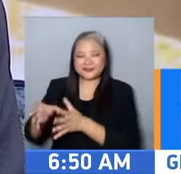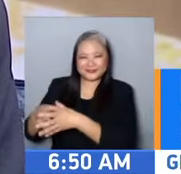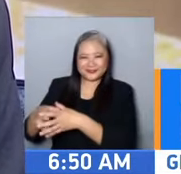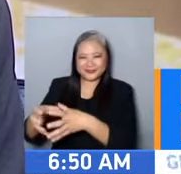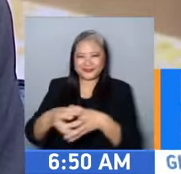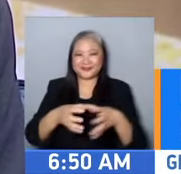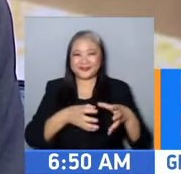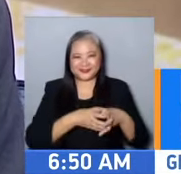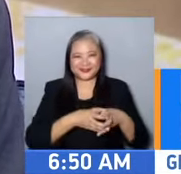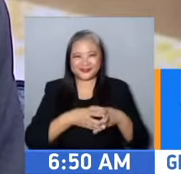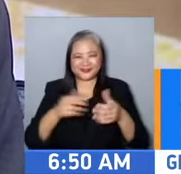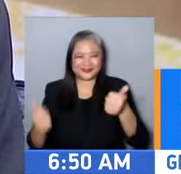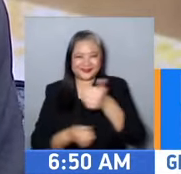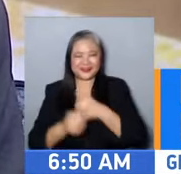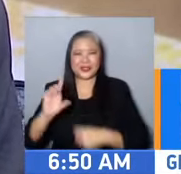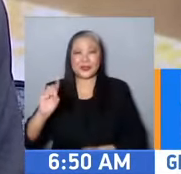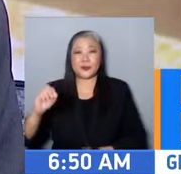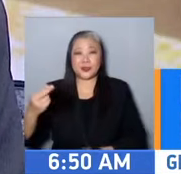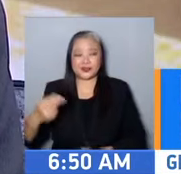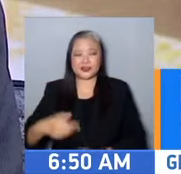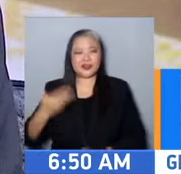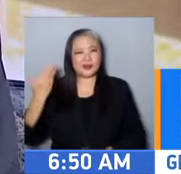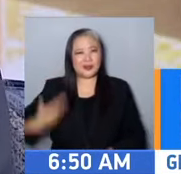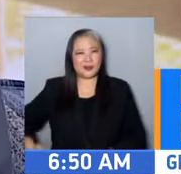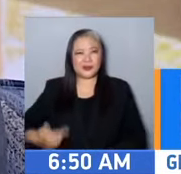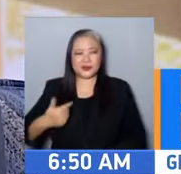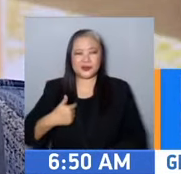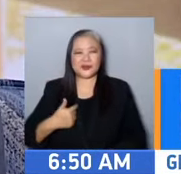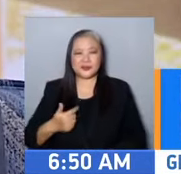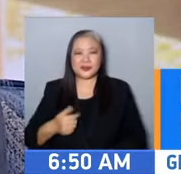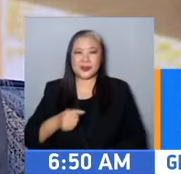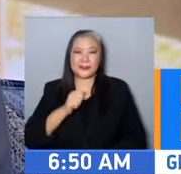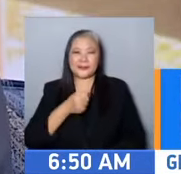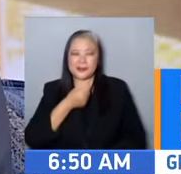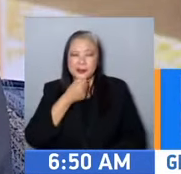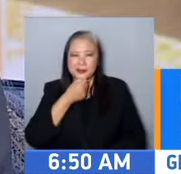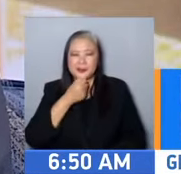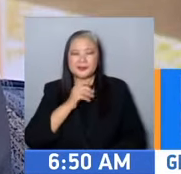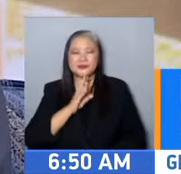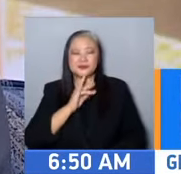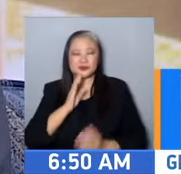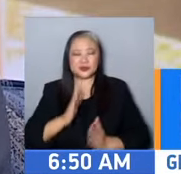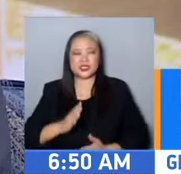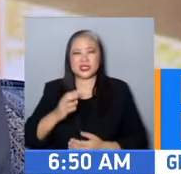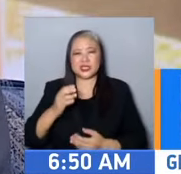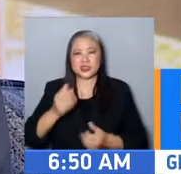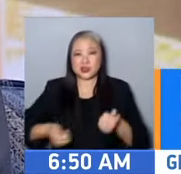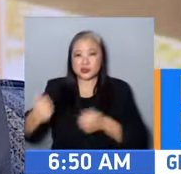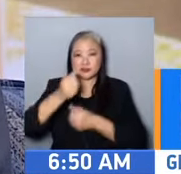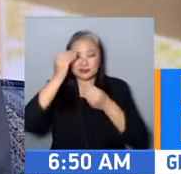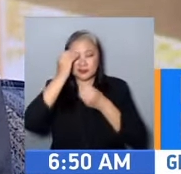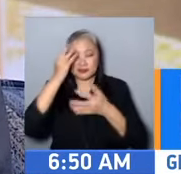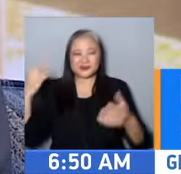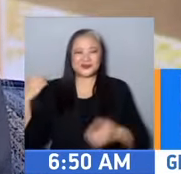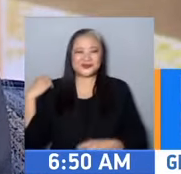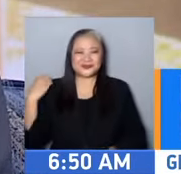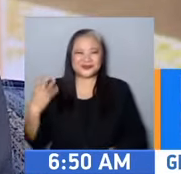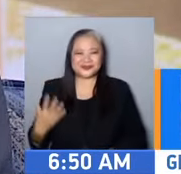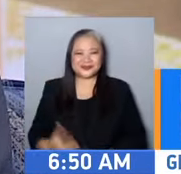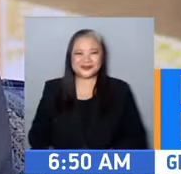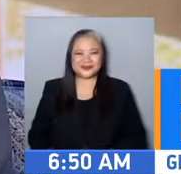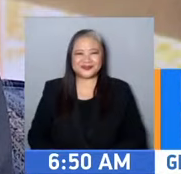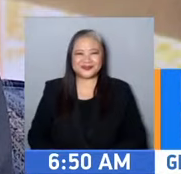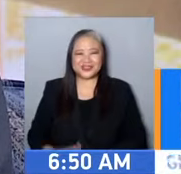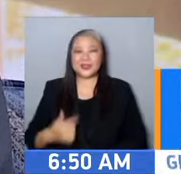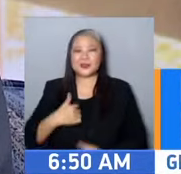ang tumatay yung official spokesperson at chief information officer at gagampanan ko ang aking tungkuling